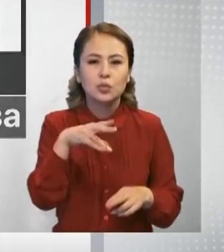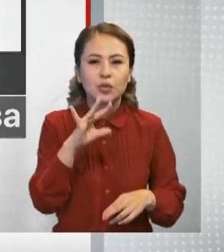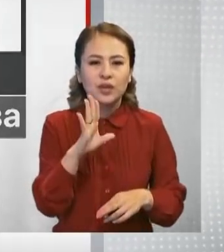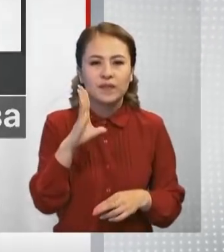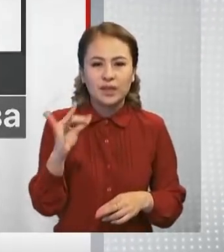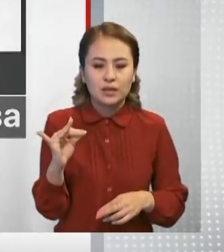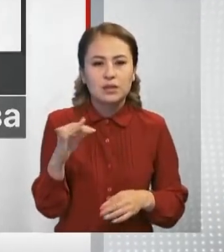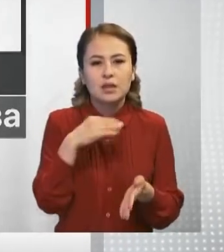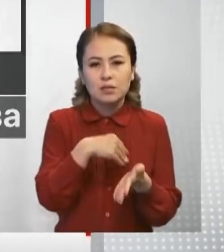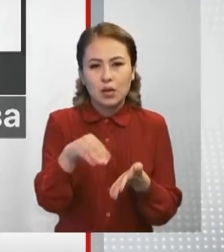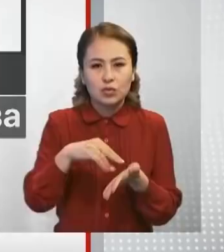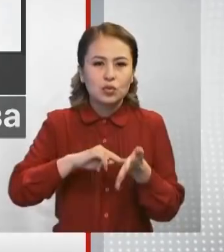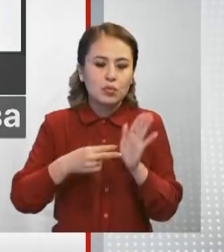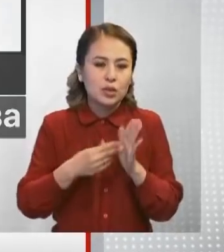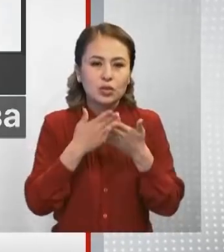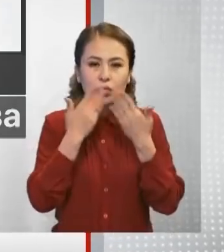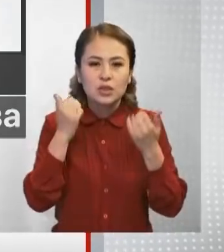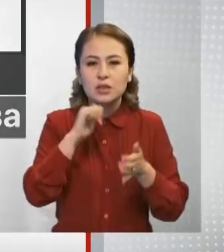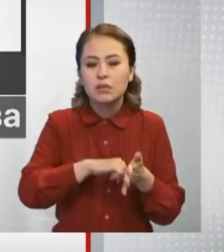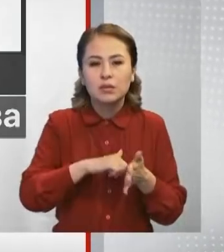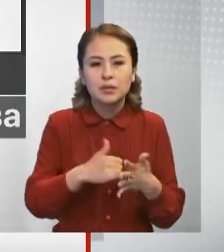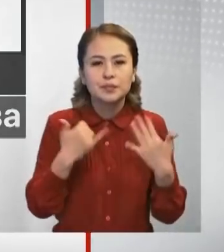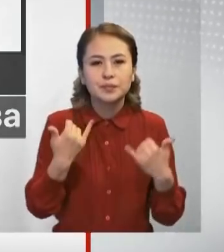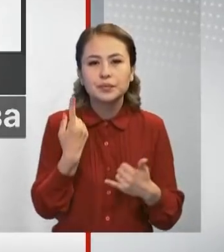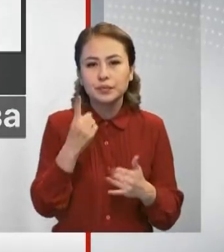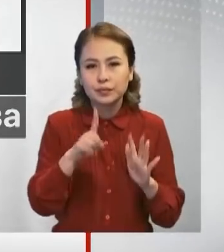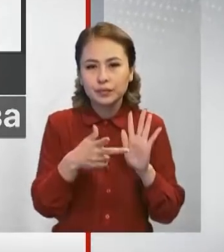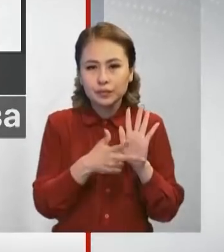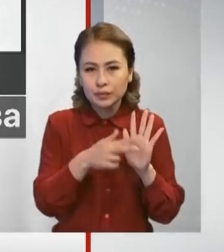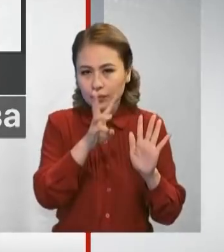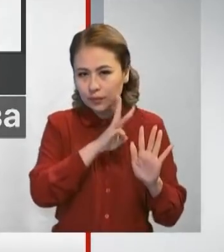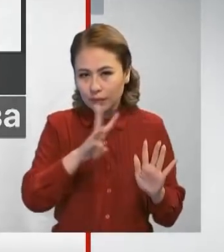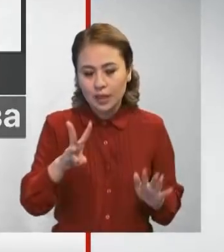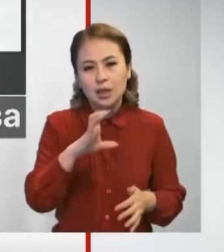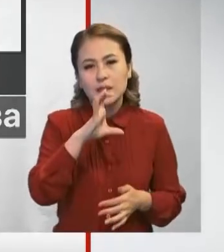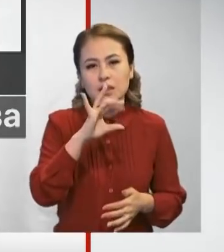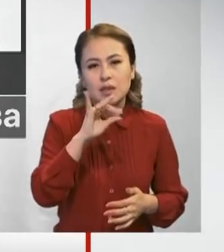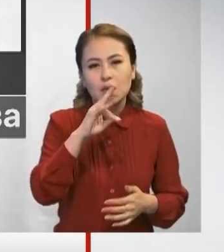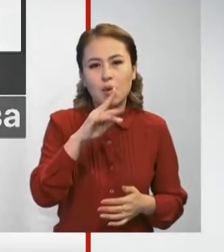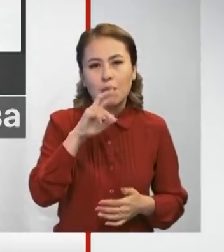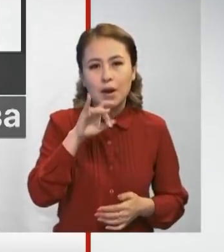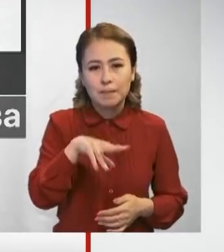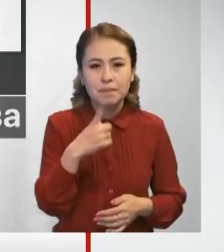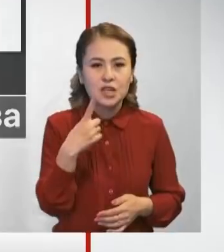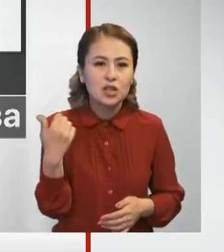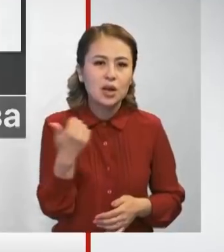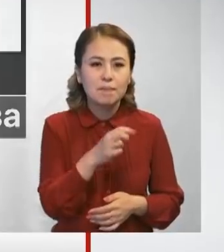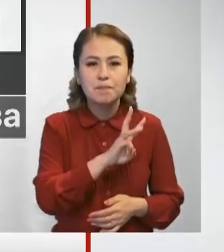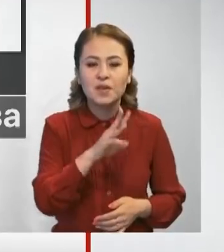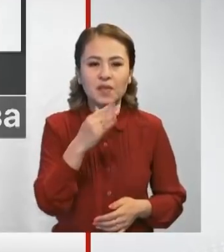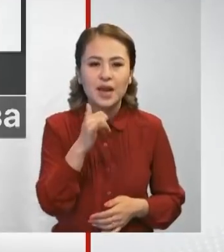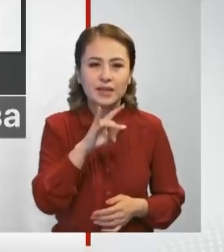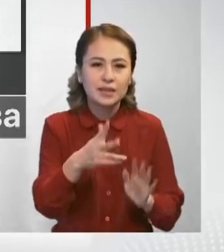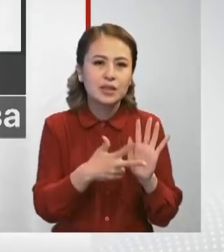сондықтан «Спутник V»-ді сатып алу жоспарда жоқ. Себебі қазір 1,8 миллион Синофарм, 1,5 миллион